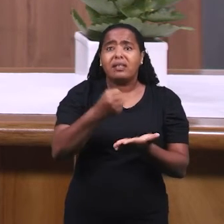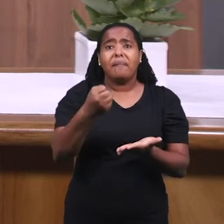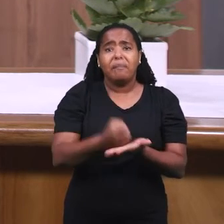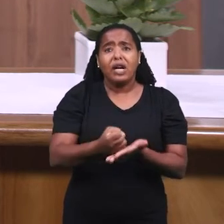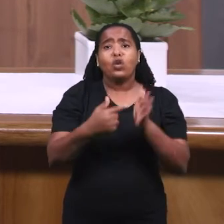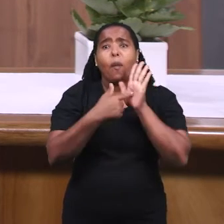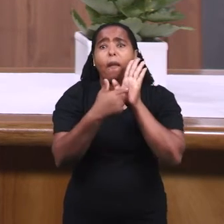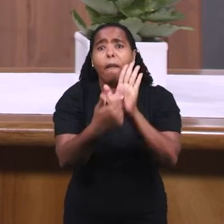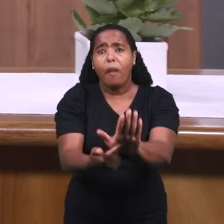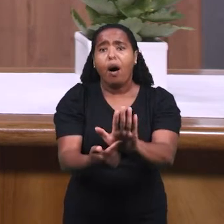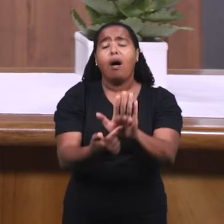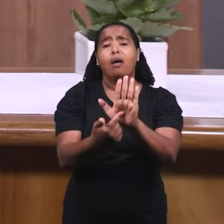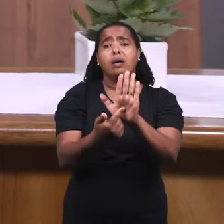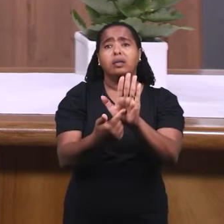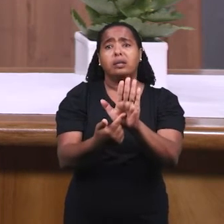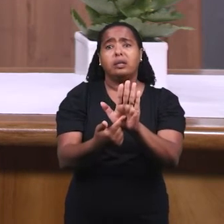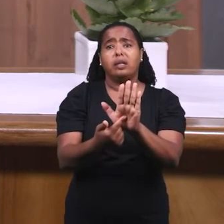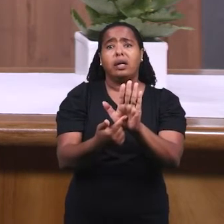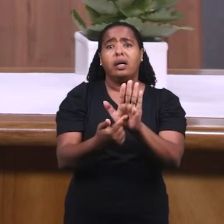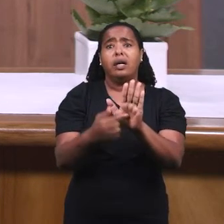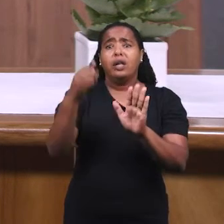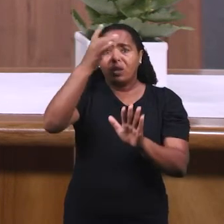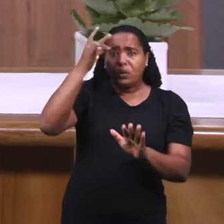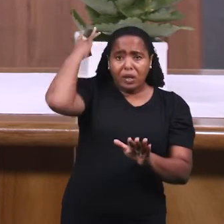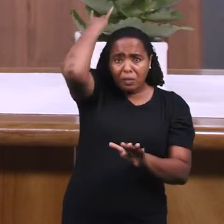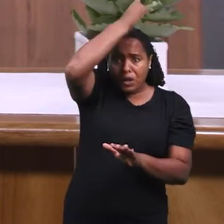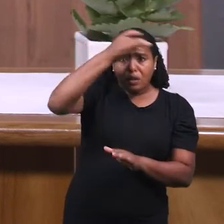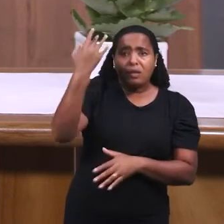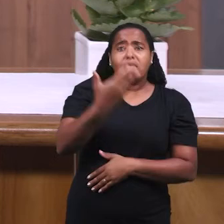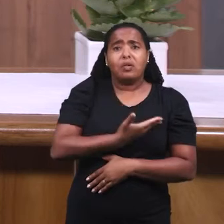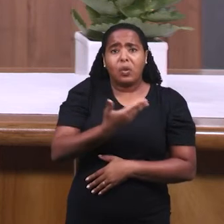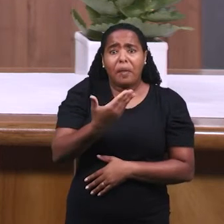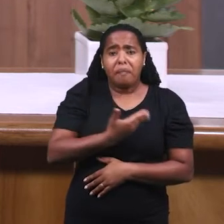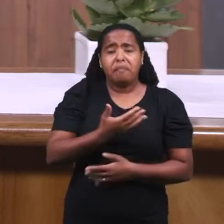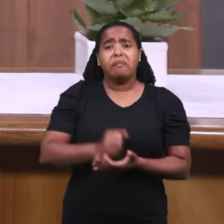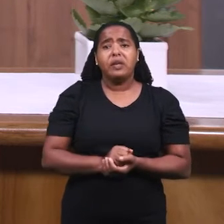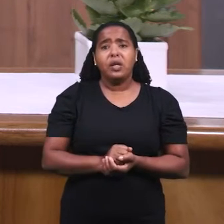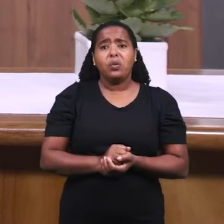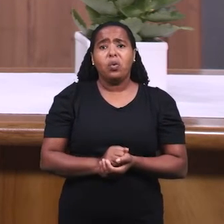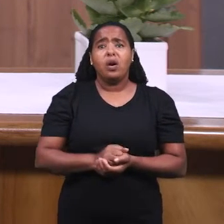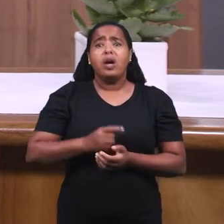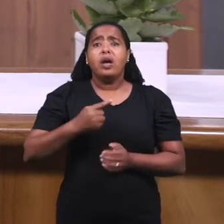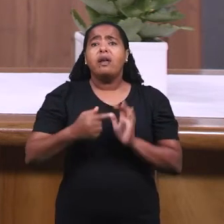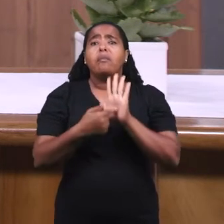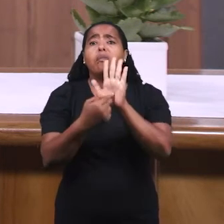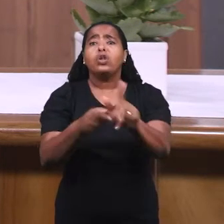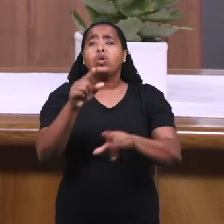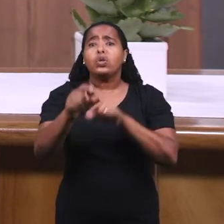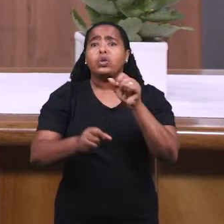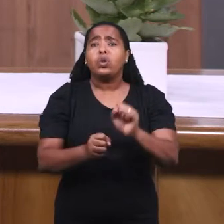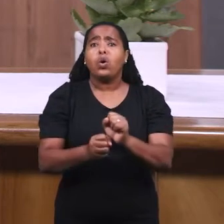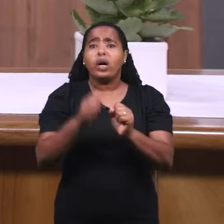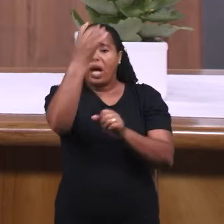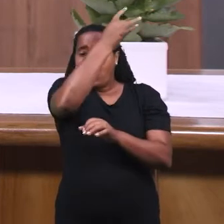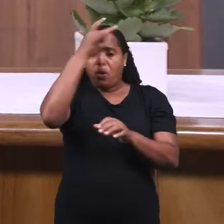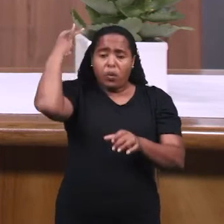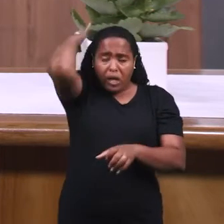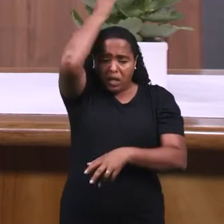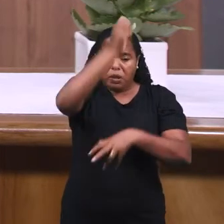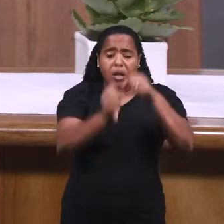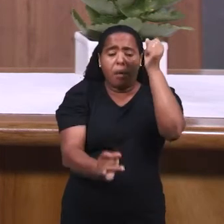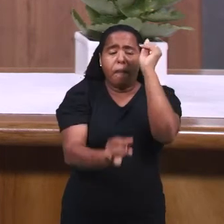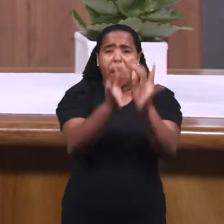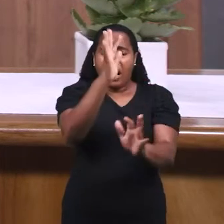о нам. Отец рассказывал человеку об этом друге, начиная с Ветхого Завета, и залью от Духа